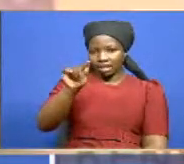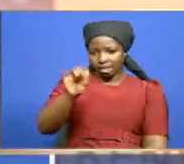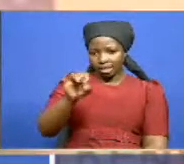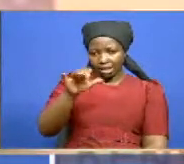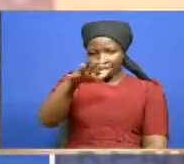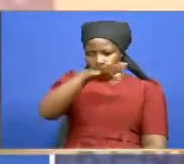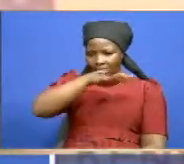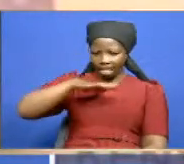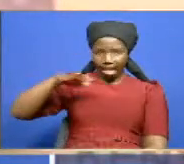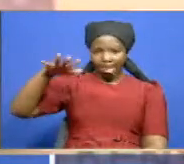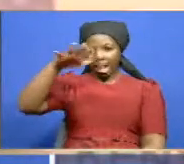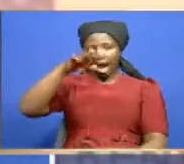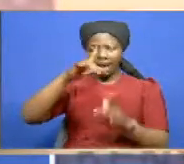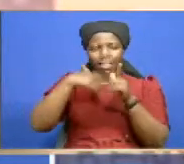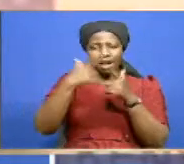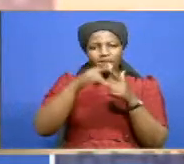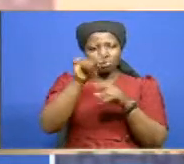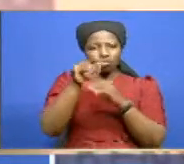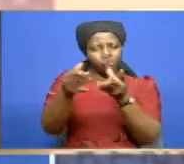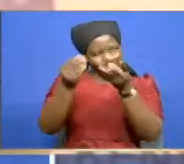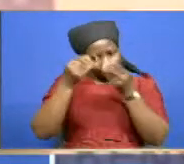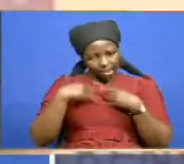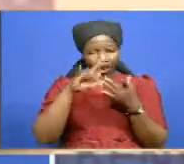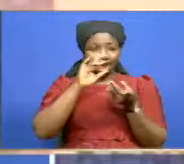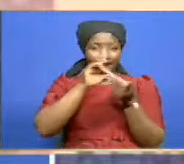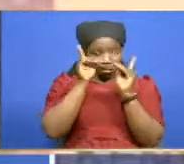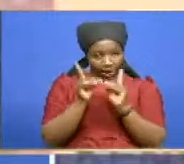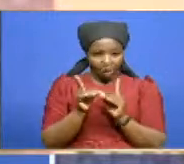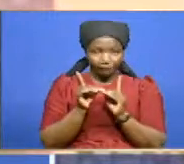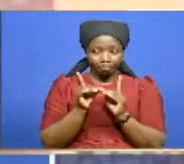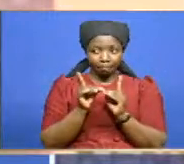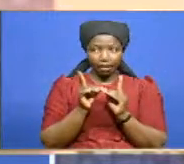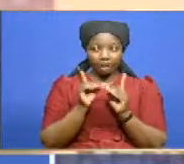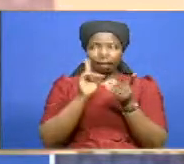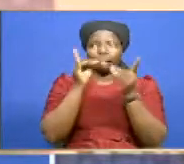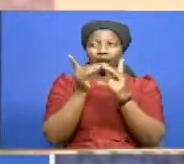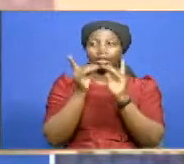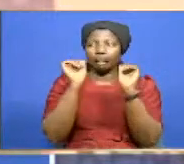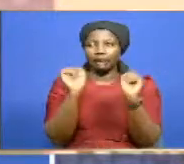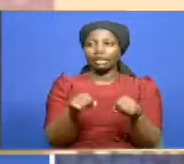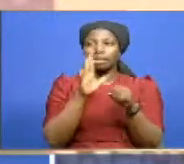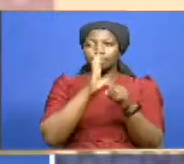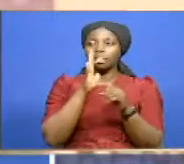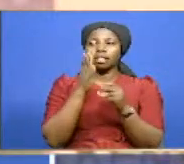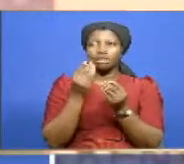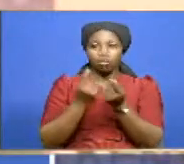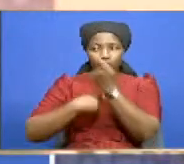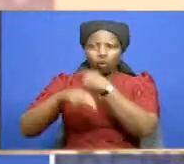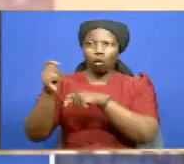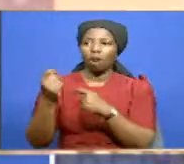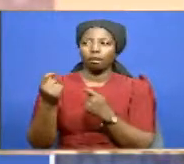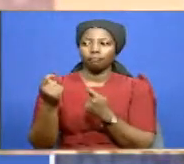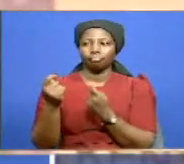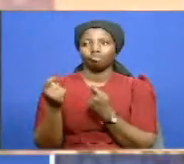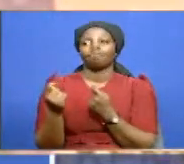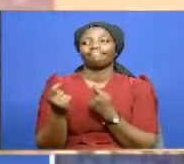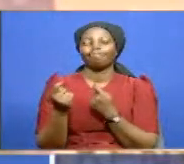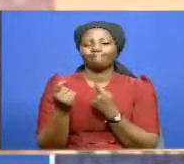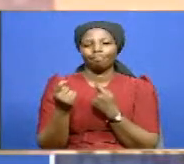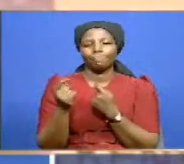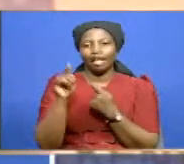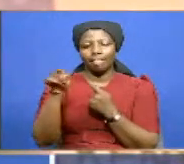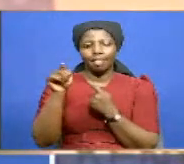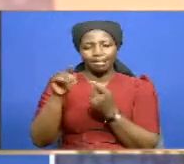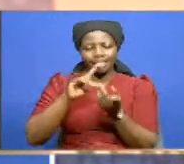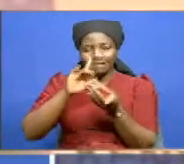and then you acquire data, data can be sold. It's a